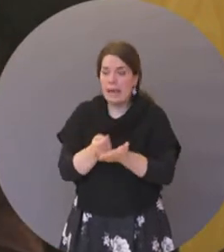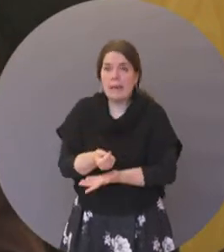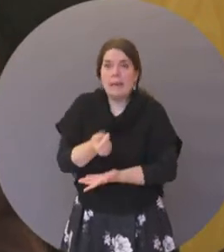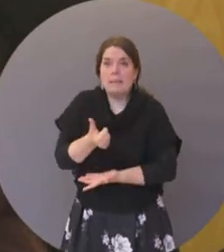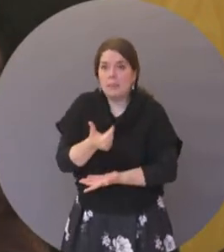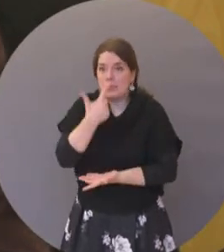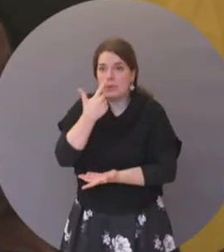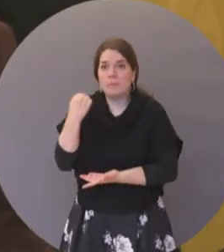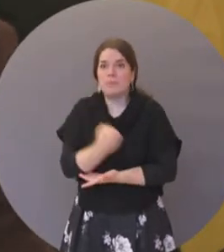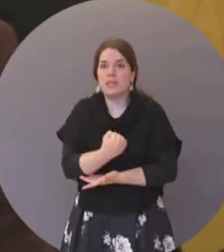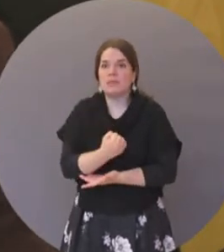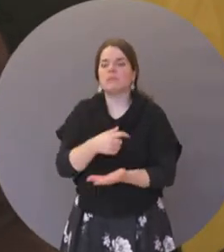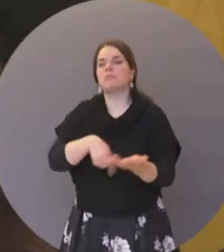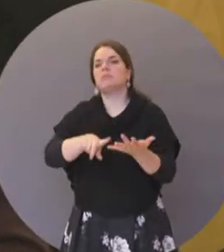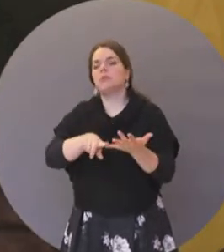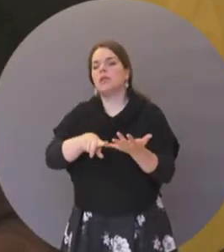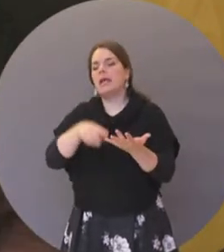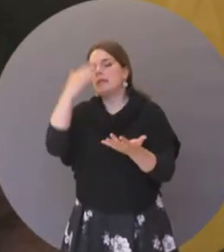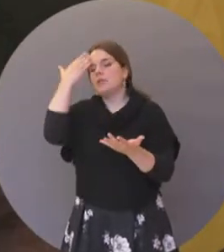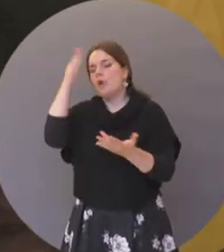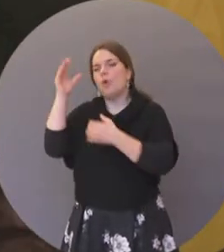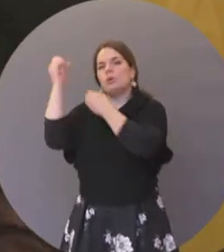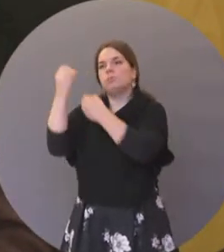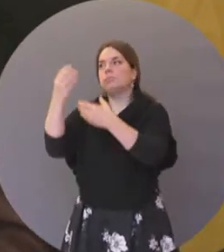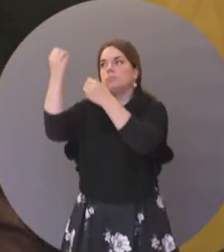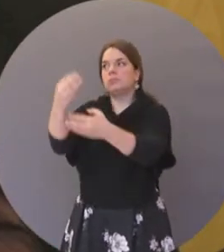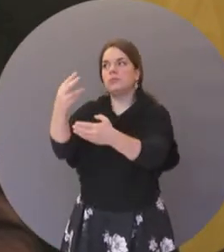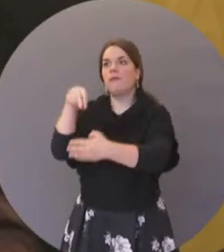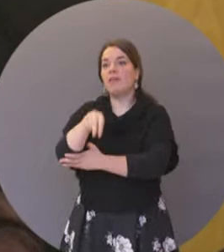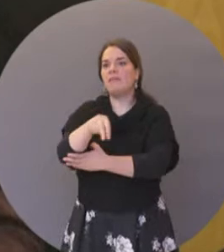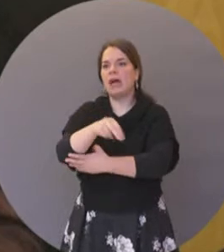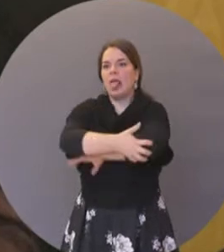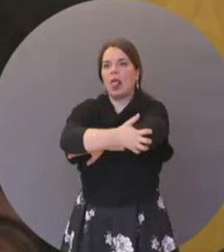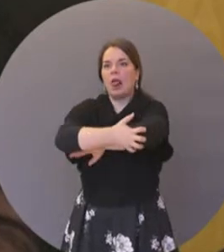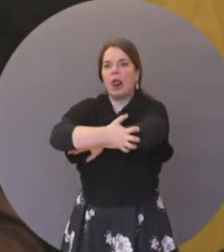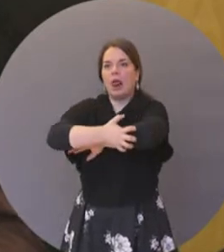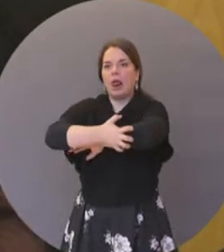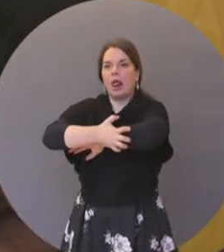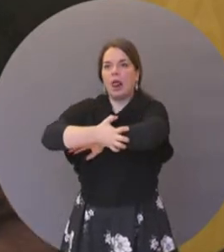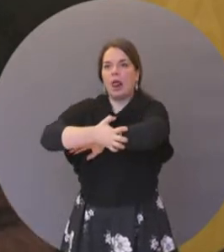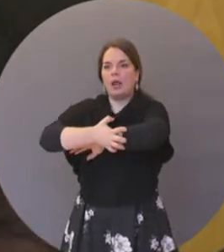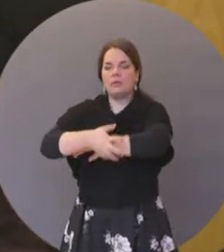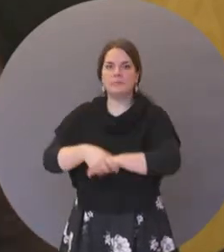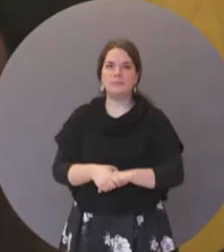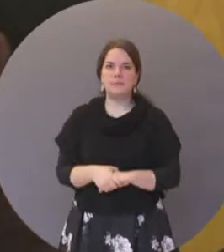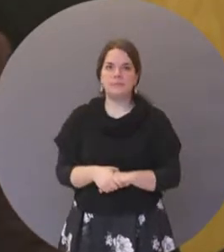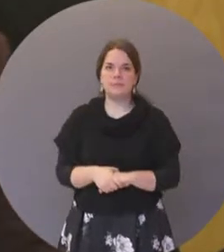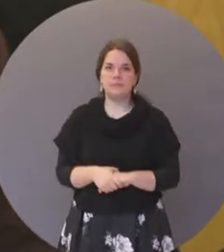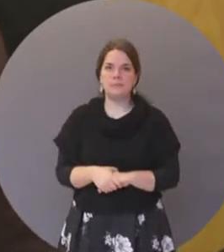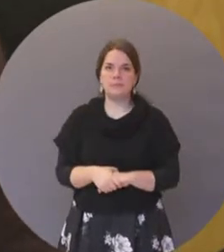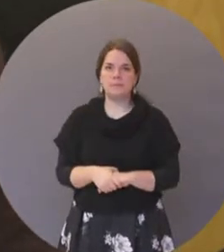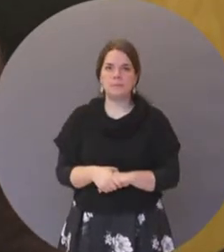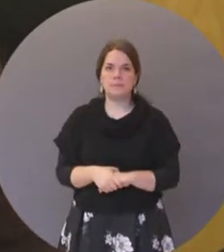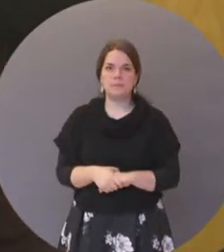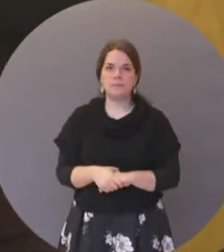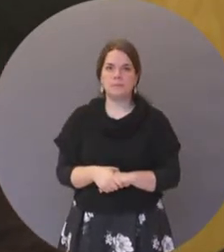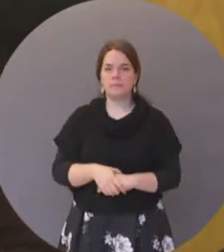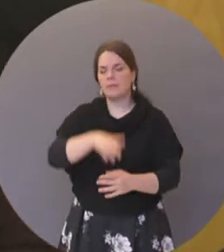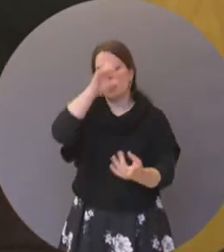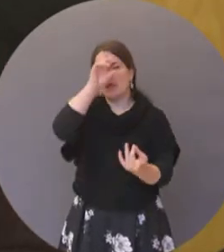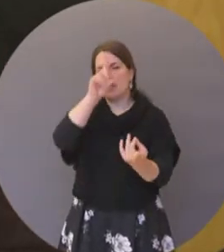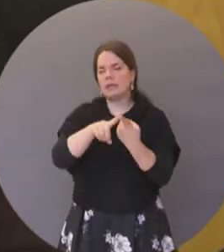vont vraisemblablement conduire à une explosion des précarités un sujet retient notre attention la